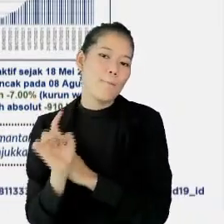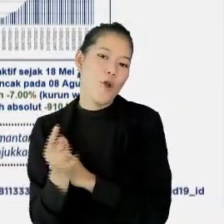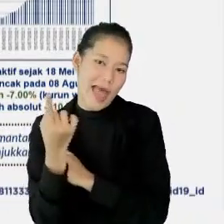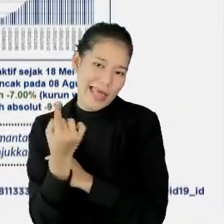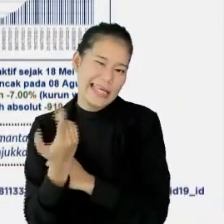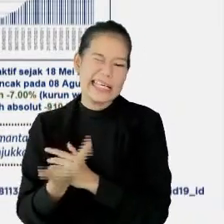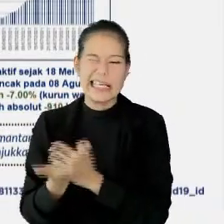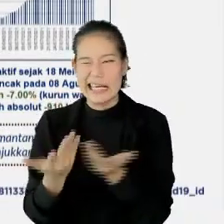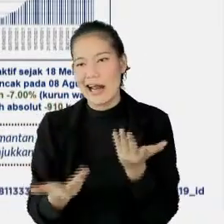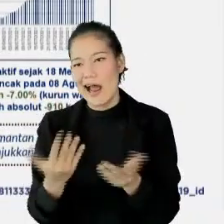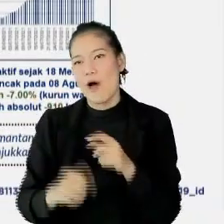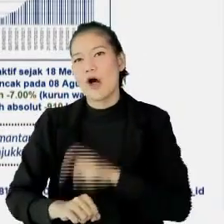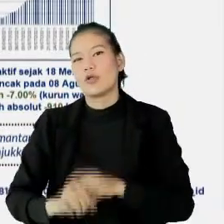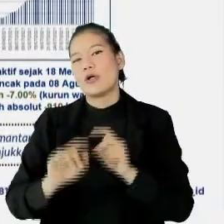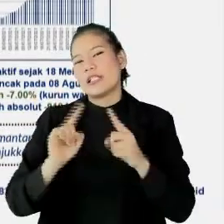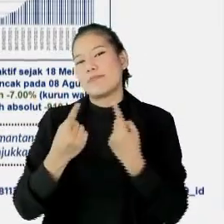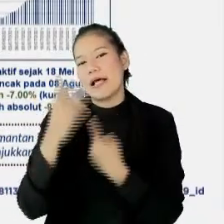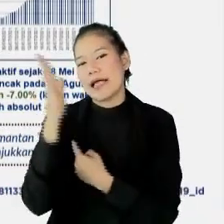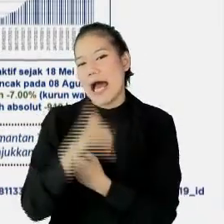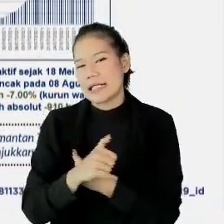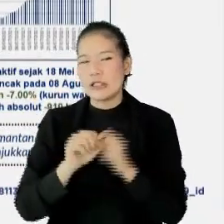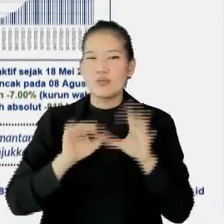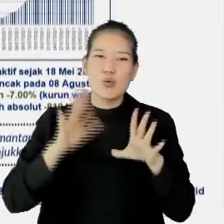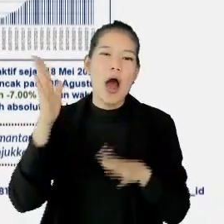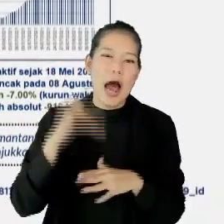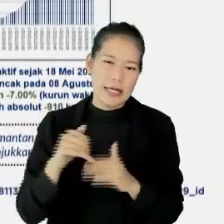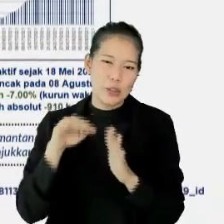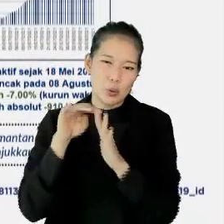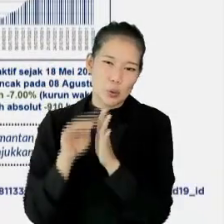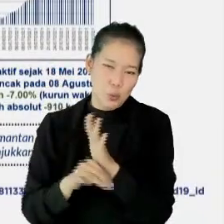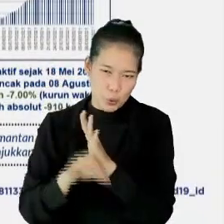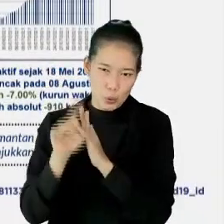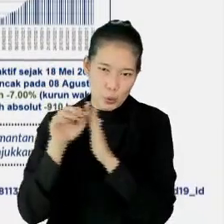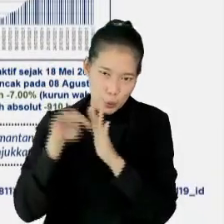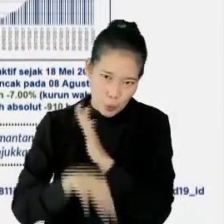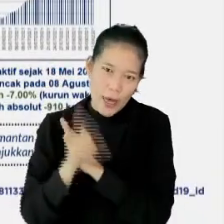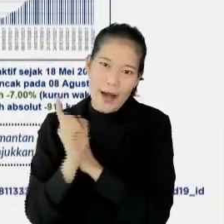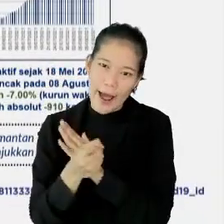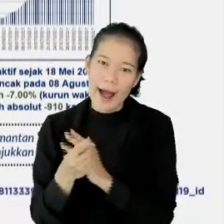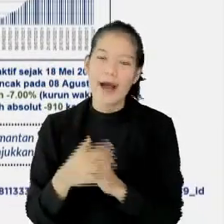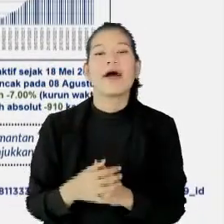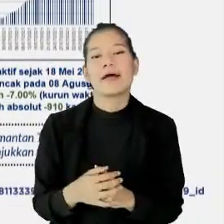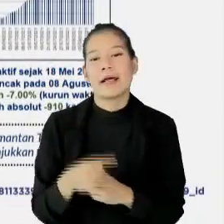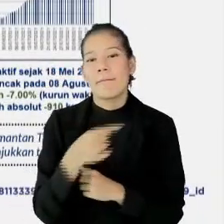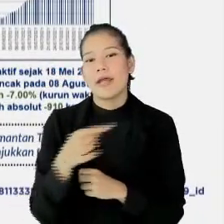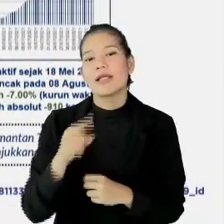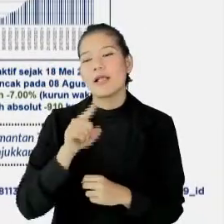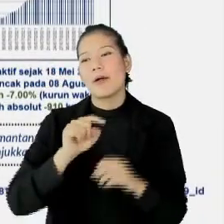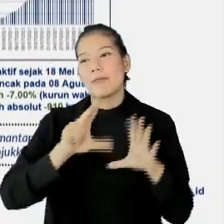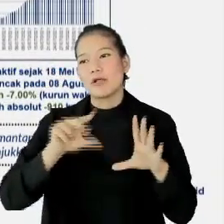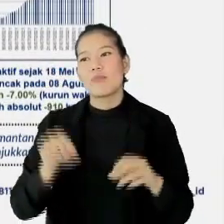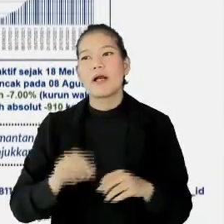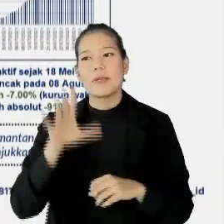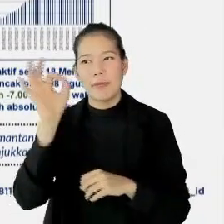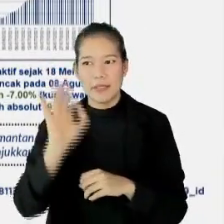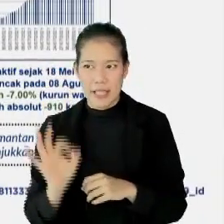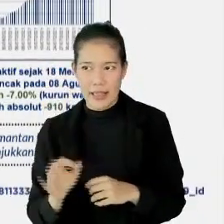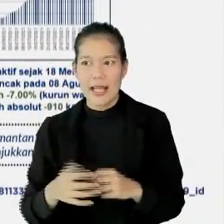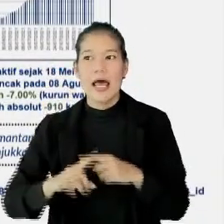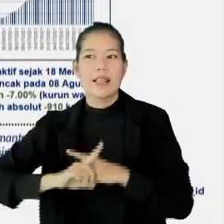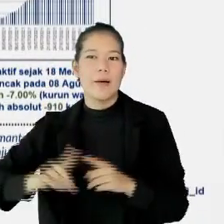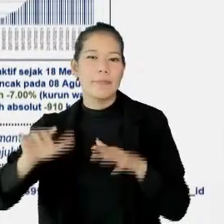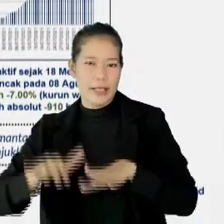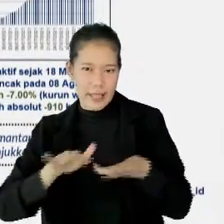lebih dalam waktu sekitar 11 harian lah, 10 harian dia udah mulai ada turunnya di angka minus 18,5%. Tapi